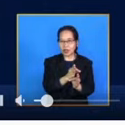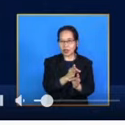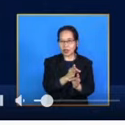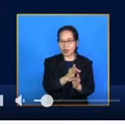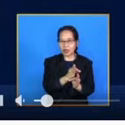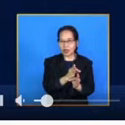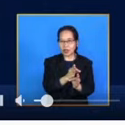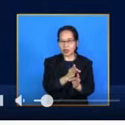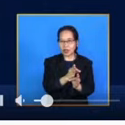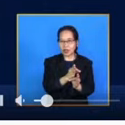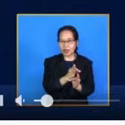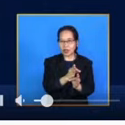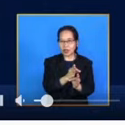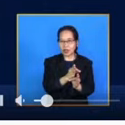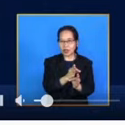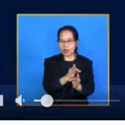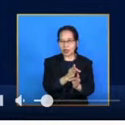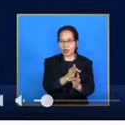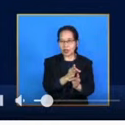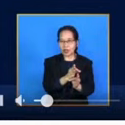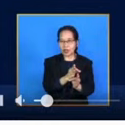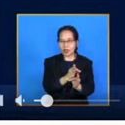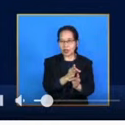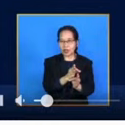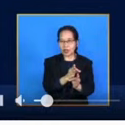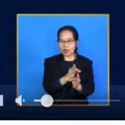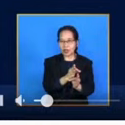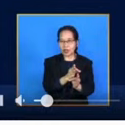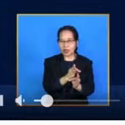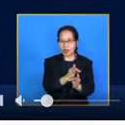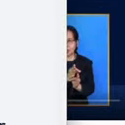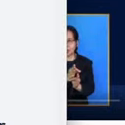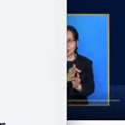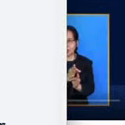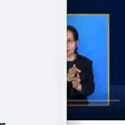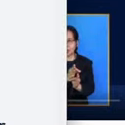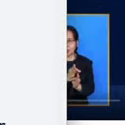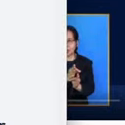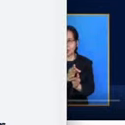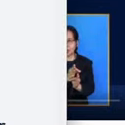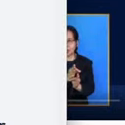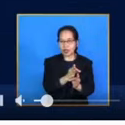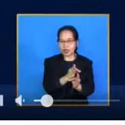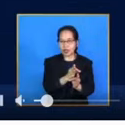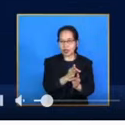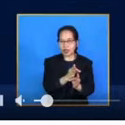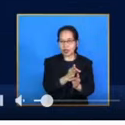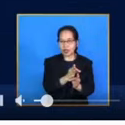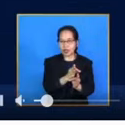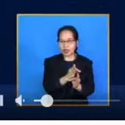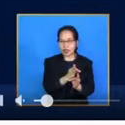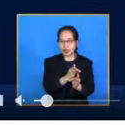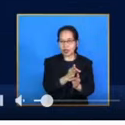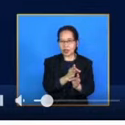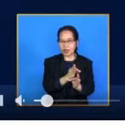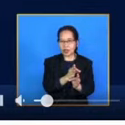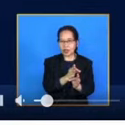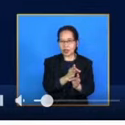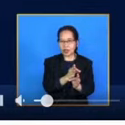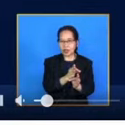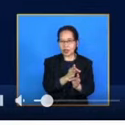mga closet. Diba? Kama. Pataending nga. Kung nanalo kayo ba yung